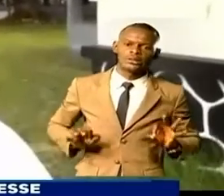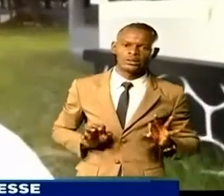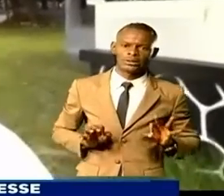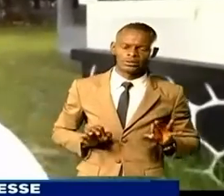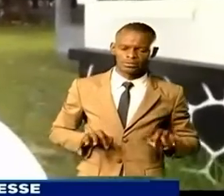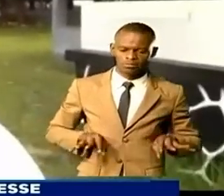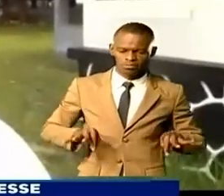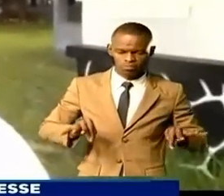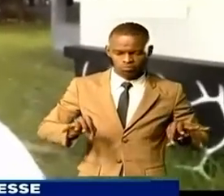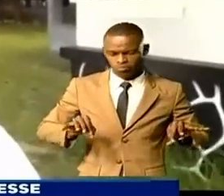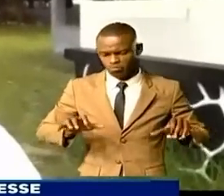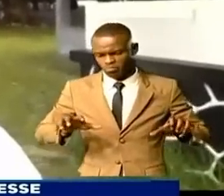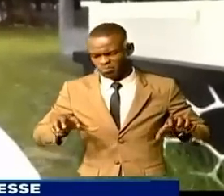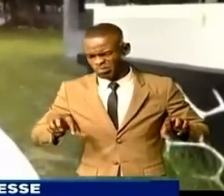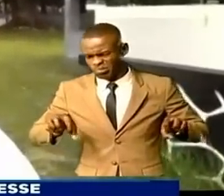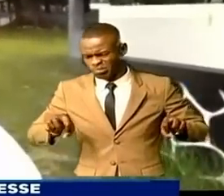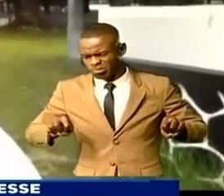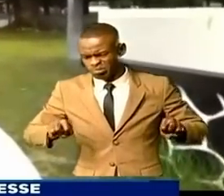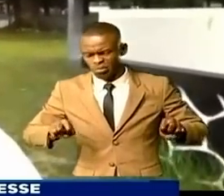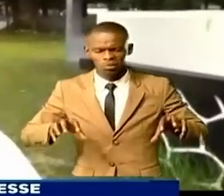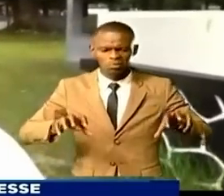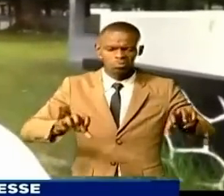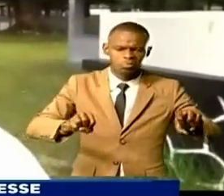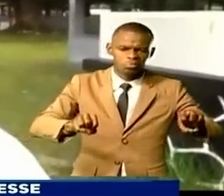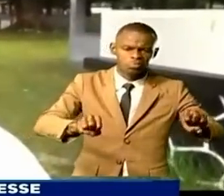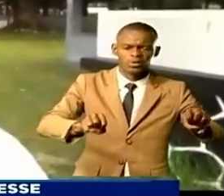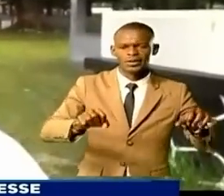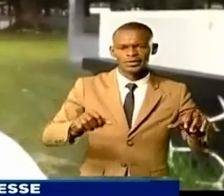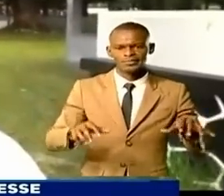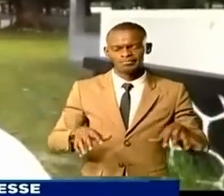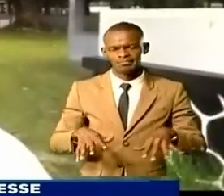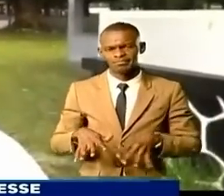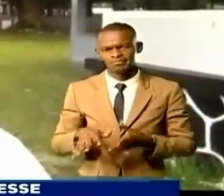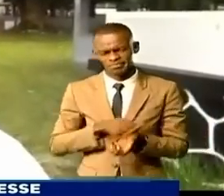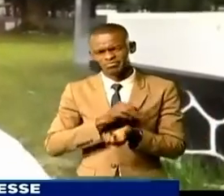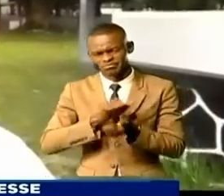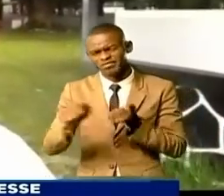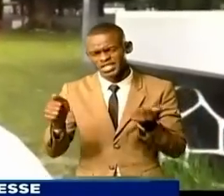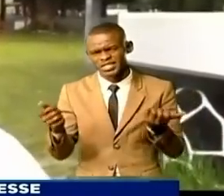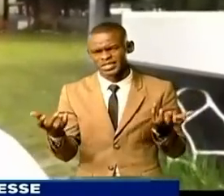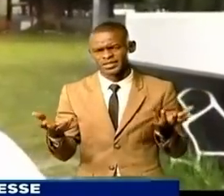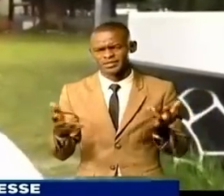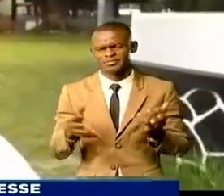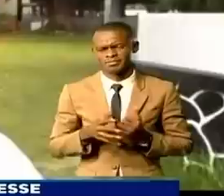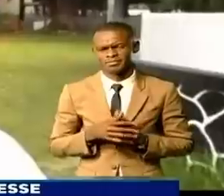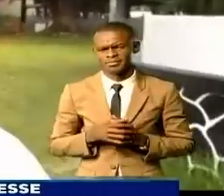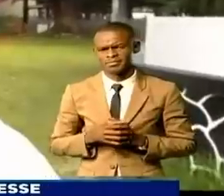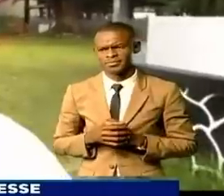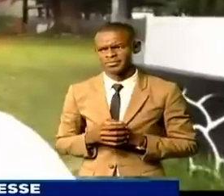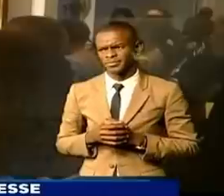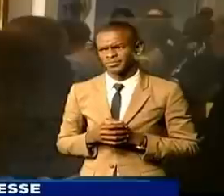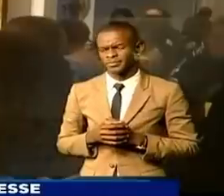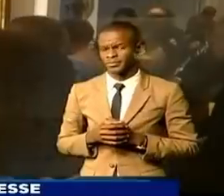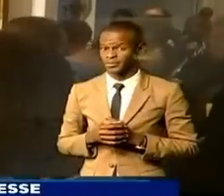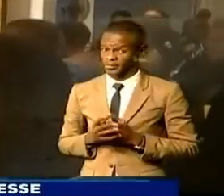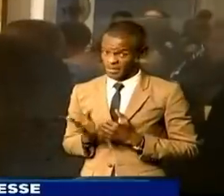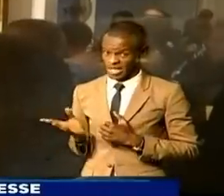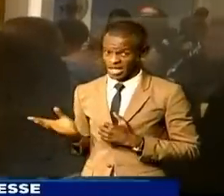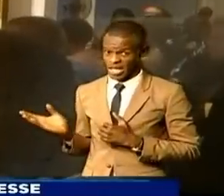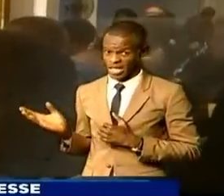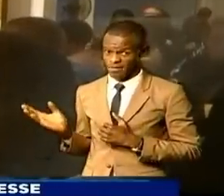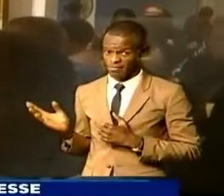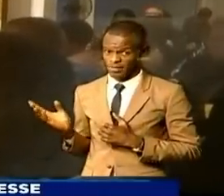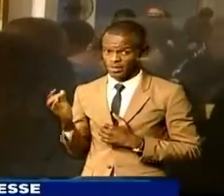dans nos cités, il faut leur donner des solutions, de l'énergie alternative. Ces différentes